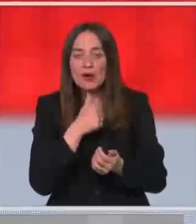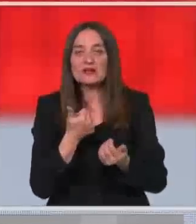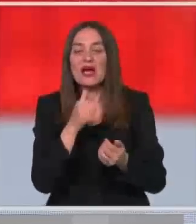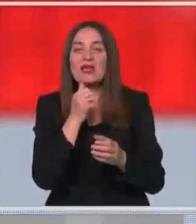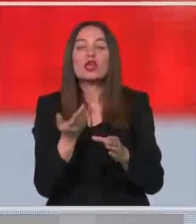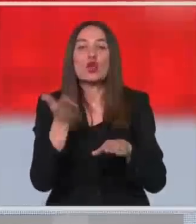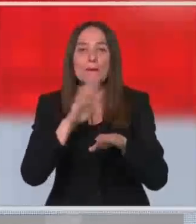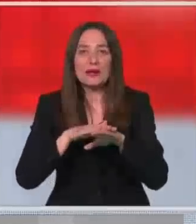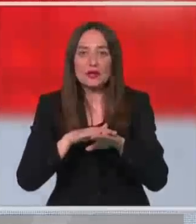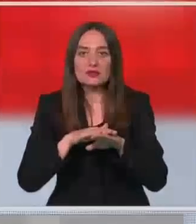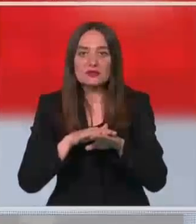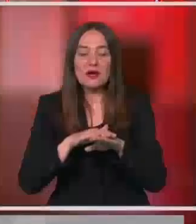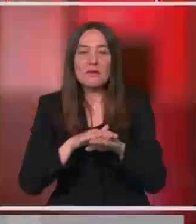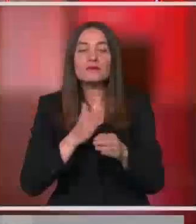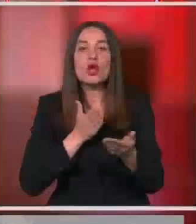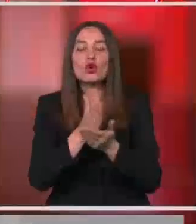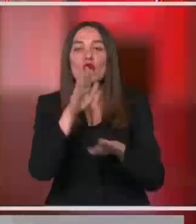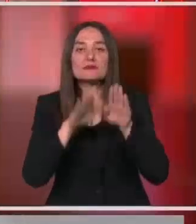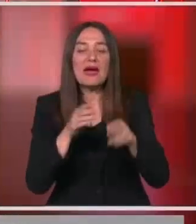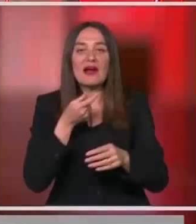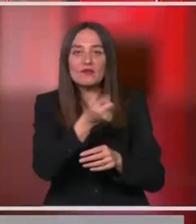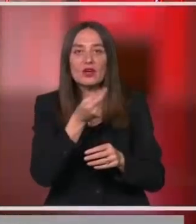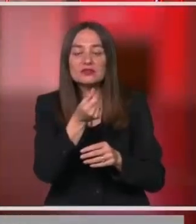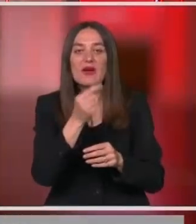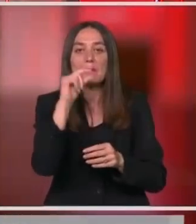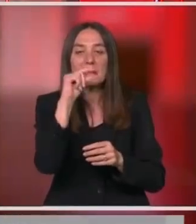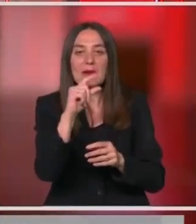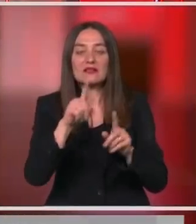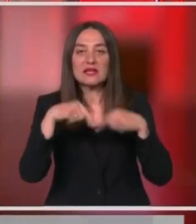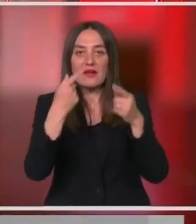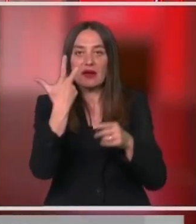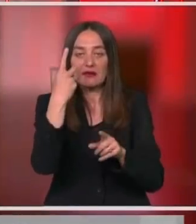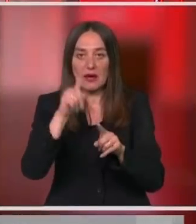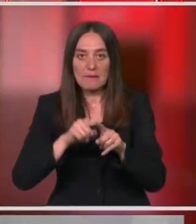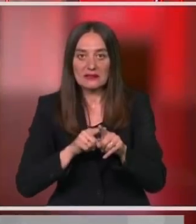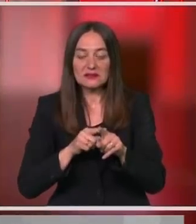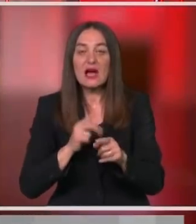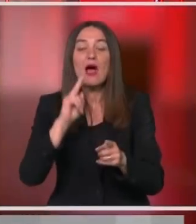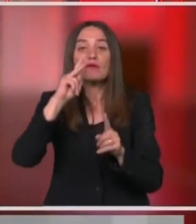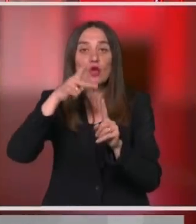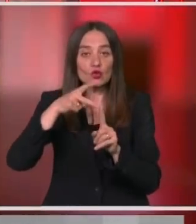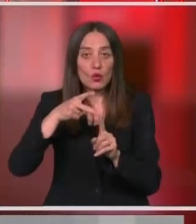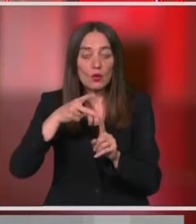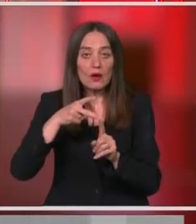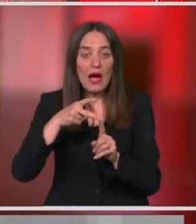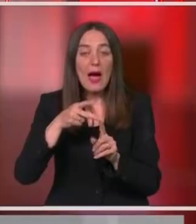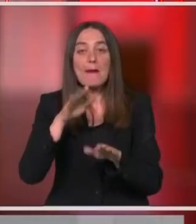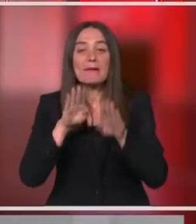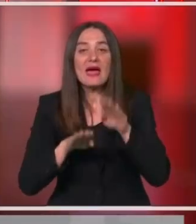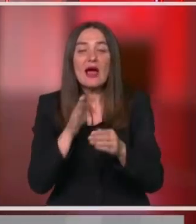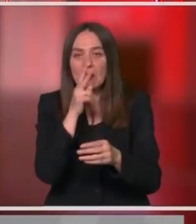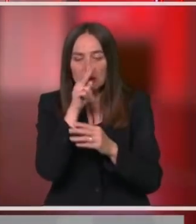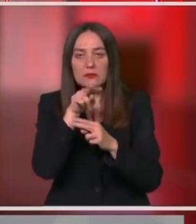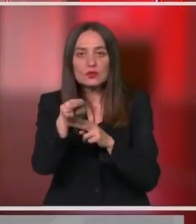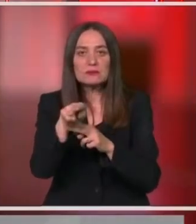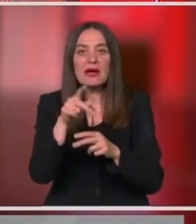i doprinosa, kroz meru finansiranja minimalaca u naredna tri meseca. Druga mera je usmerena